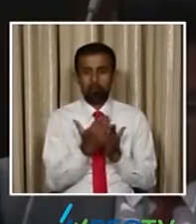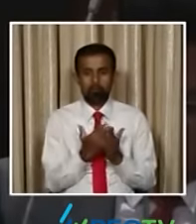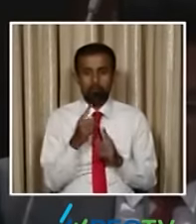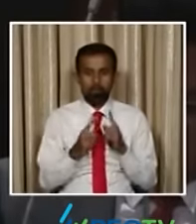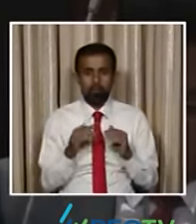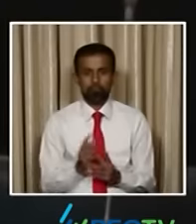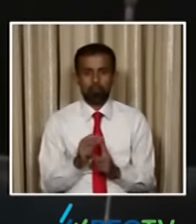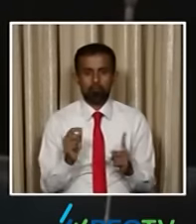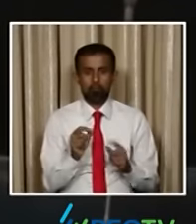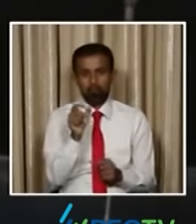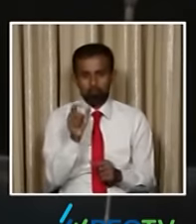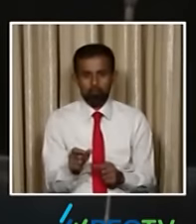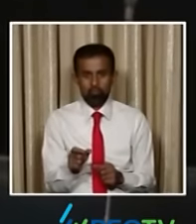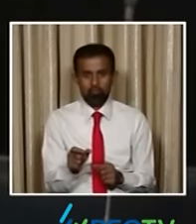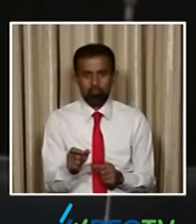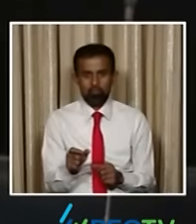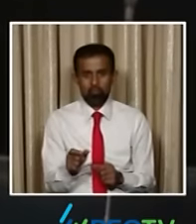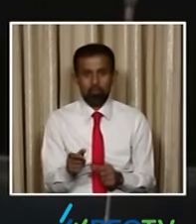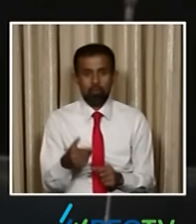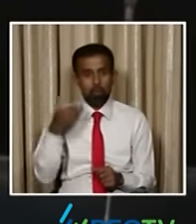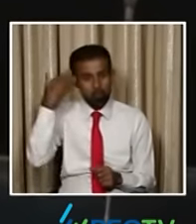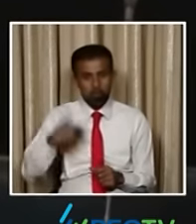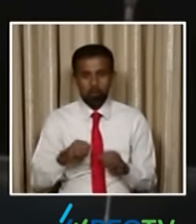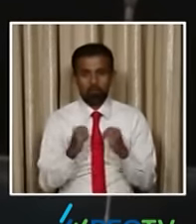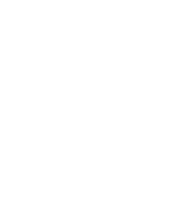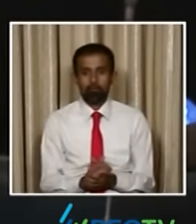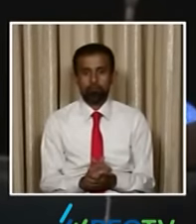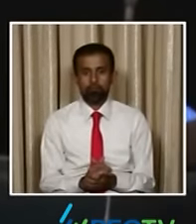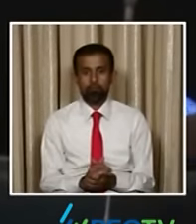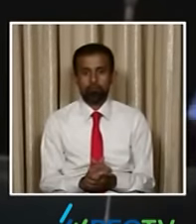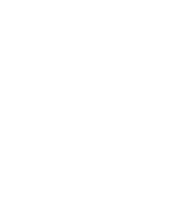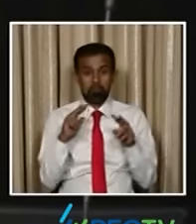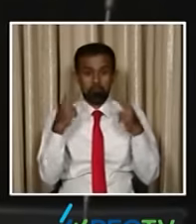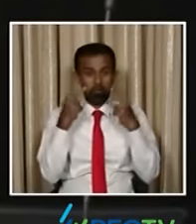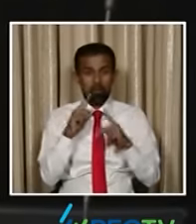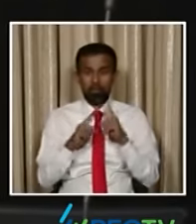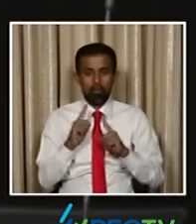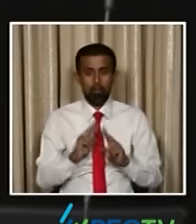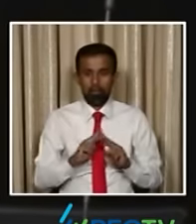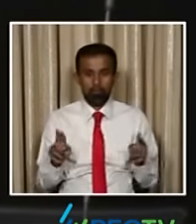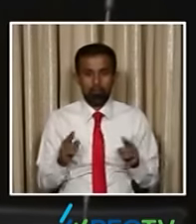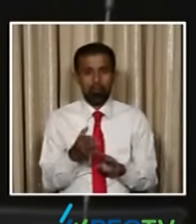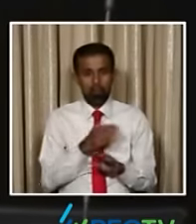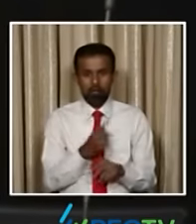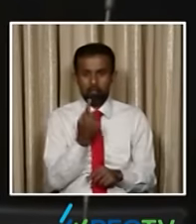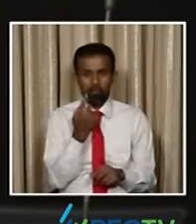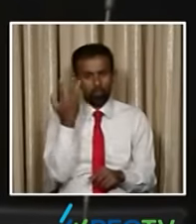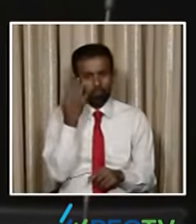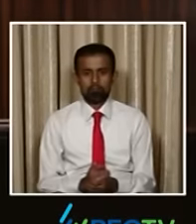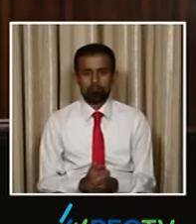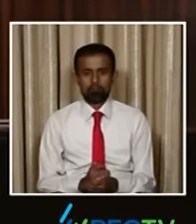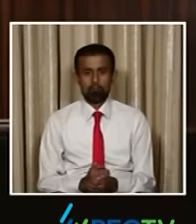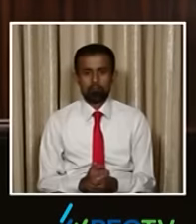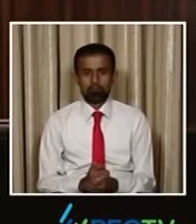සාධාරණ කාලයක් ලබා දෙන මේක මරණාධාර සමිතියක් නෙමෙයි මේක පාර්ලිමේන්තුවක්. මේක කලින් කිව්වනම් දින 4ක් ගන්න තිබ්බා කතා